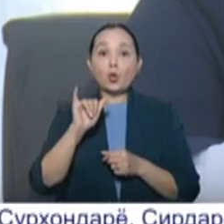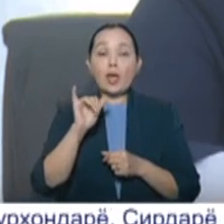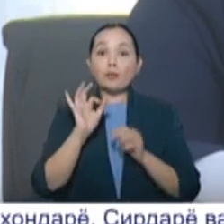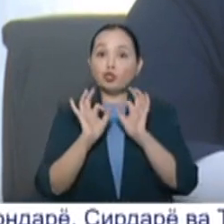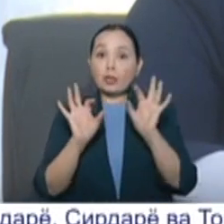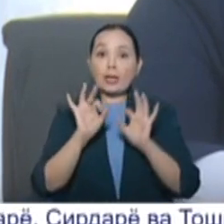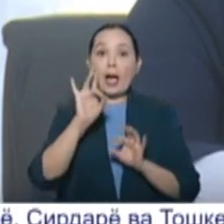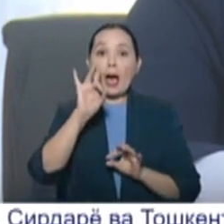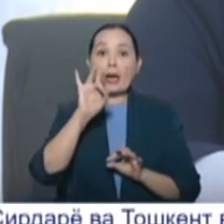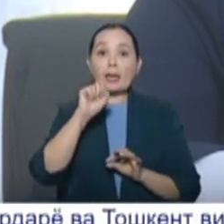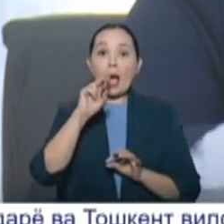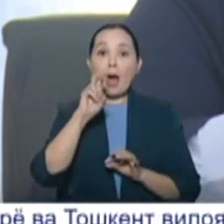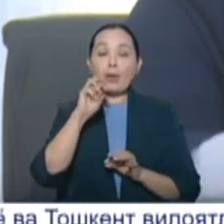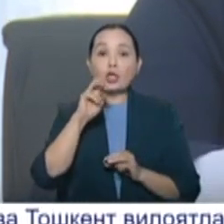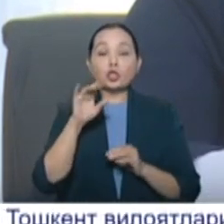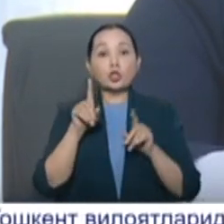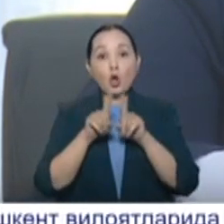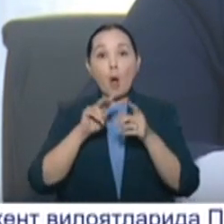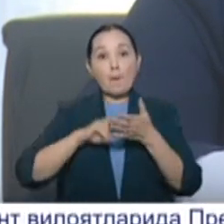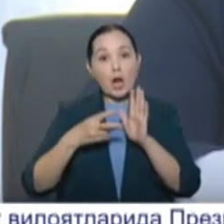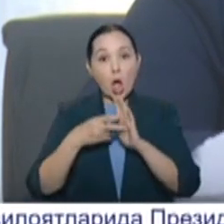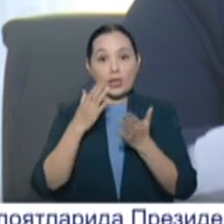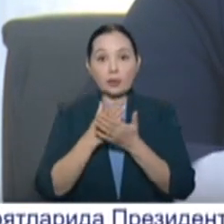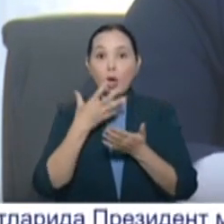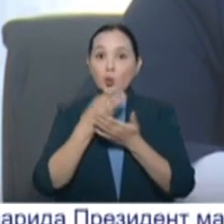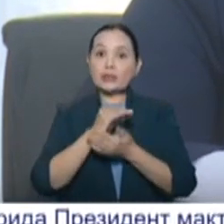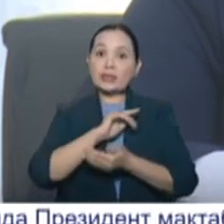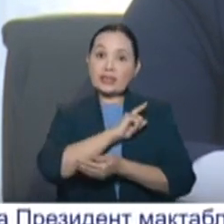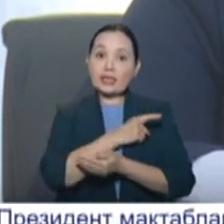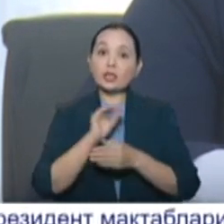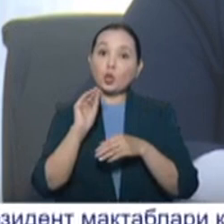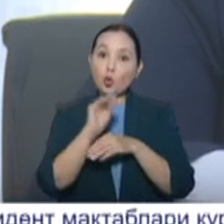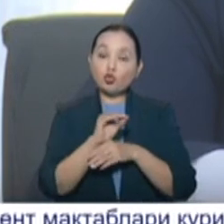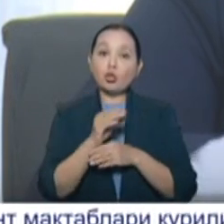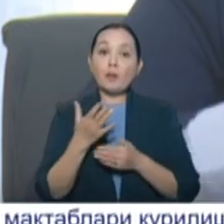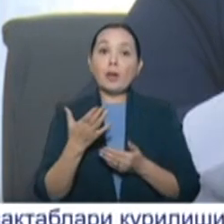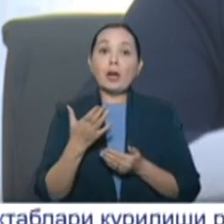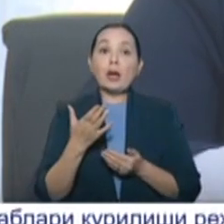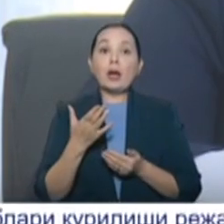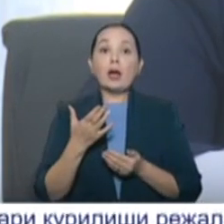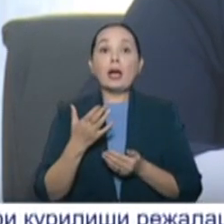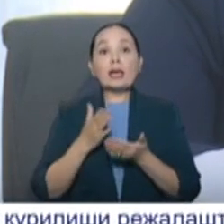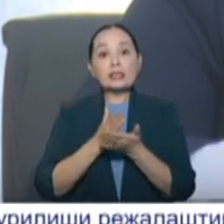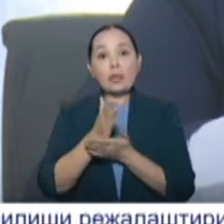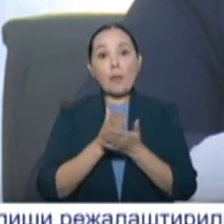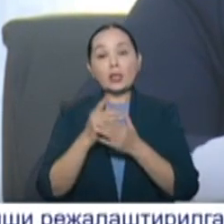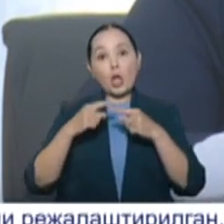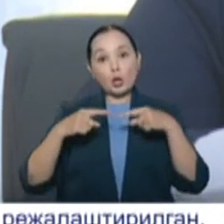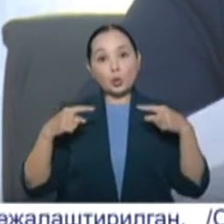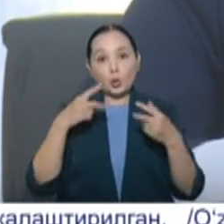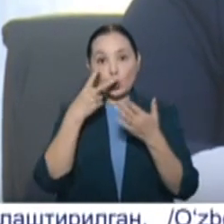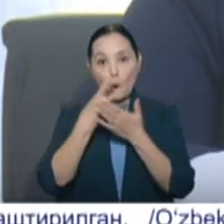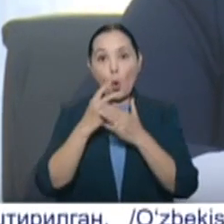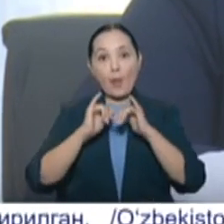bo'yicha ham 3 ta proyektimiz bor. Bu ham o'zini hissasini qo'shib ancha значит xizmatlarni turini ko'paytirish